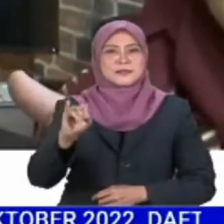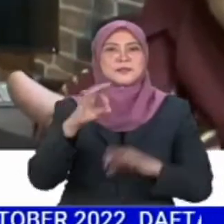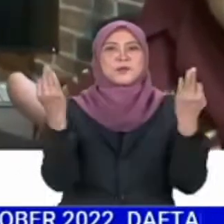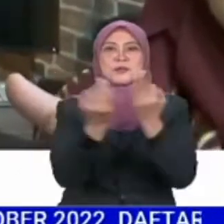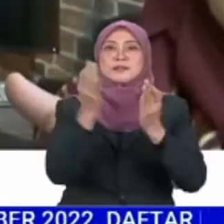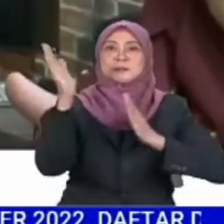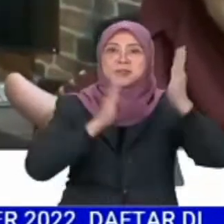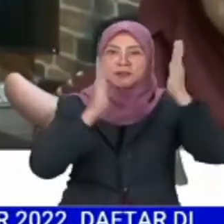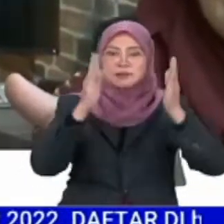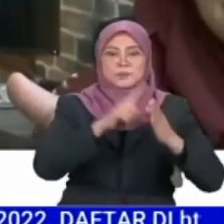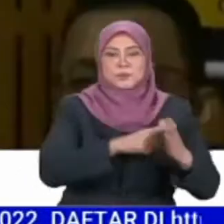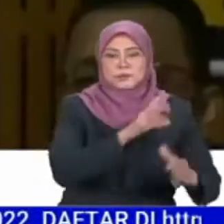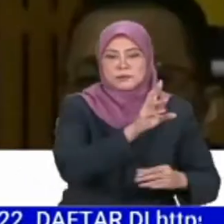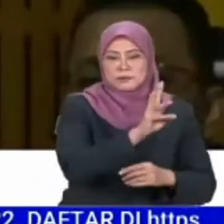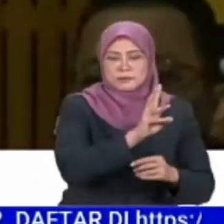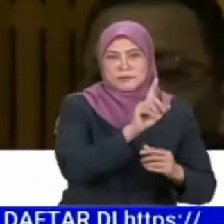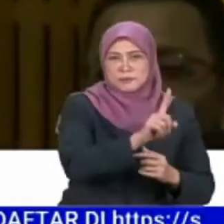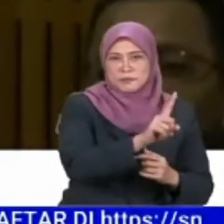hingga ke Jun.